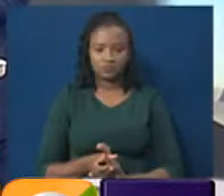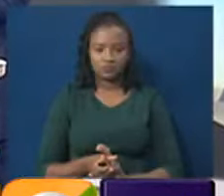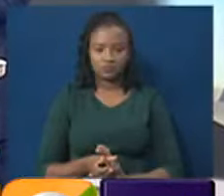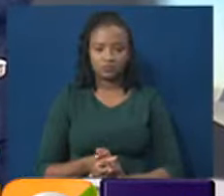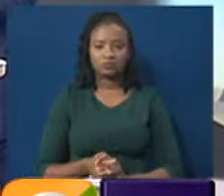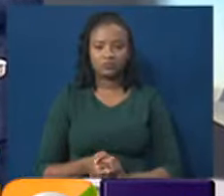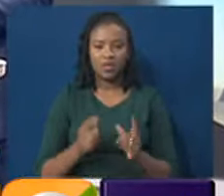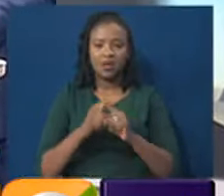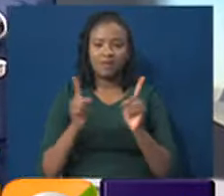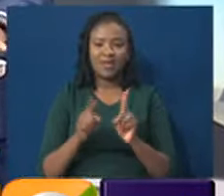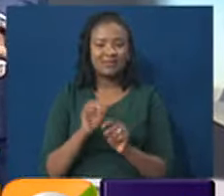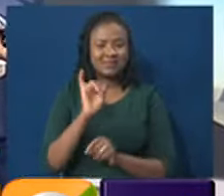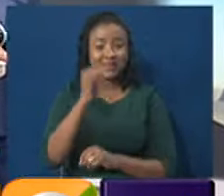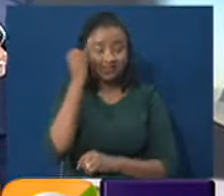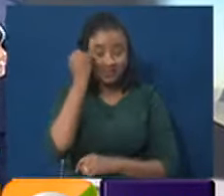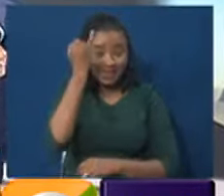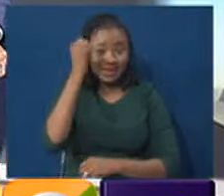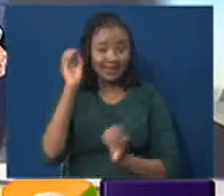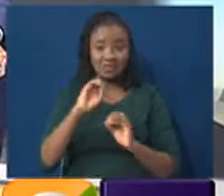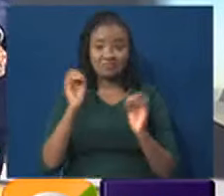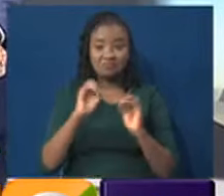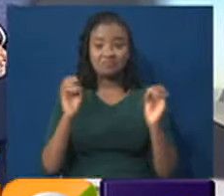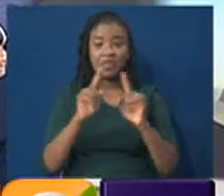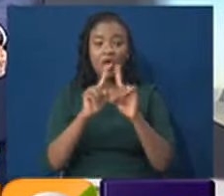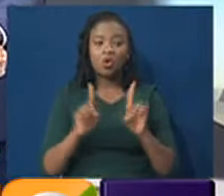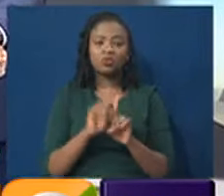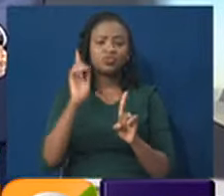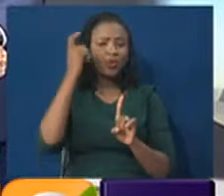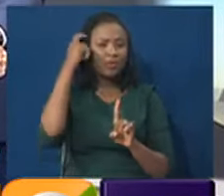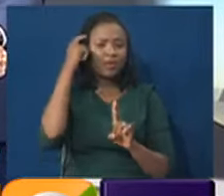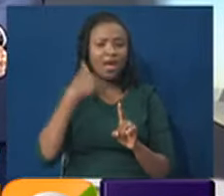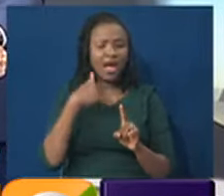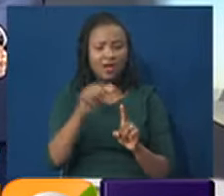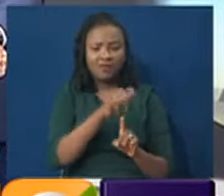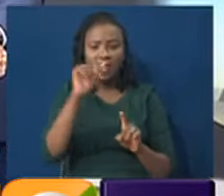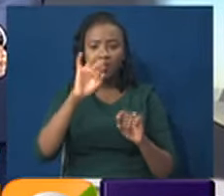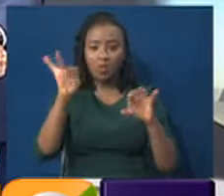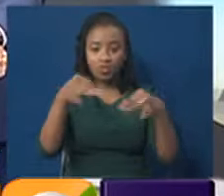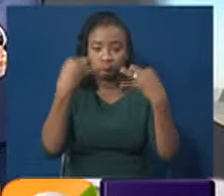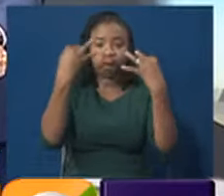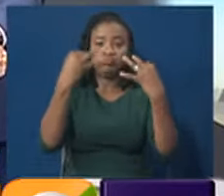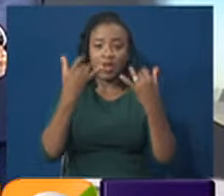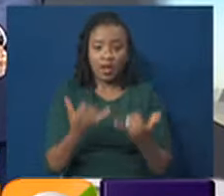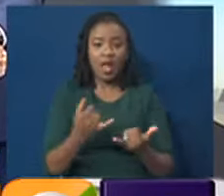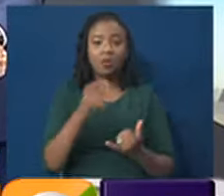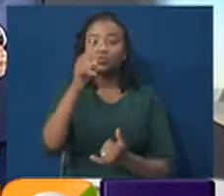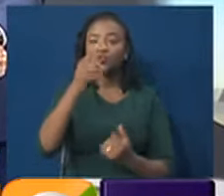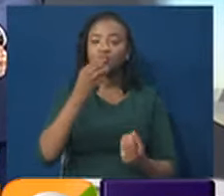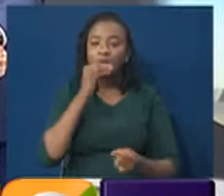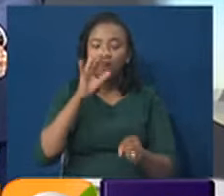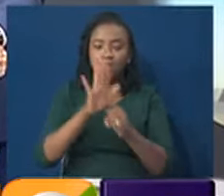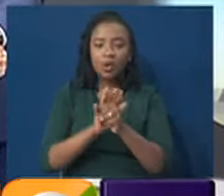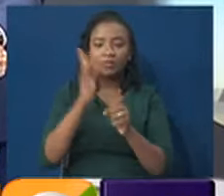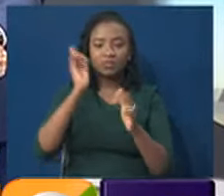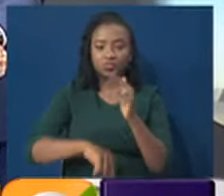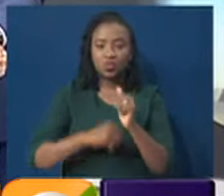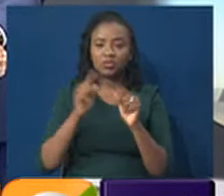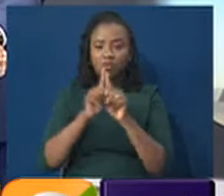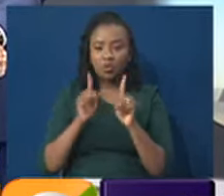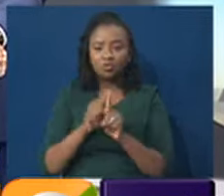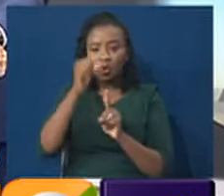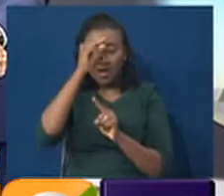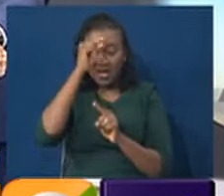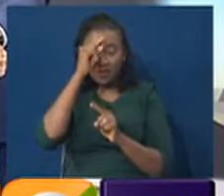wale wanaokutazama kwa sasa hivi, una yapi mengine ya kuwapa kutoka kwa serikali ambayo itawatia moyo kwamba